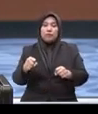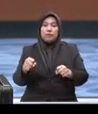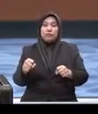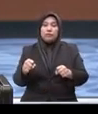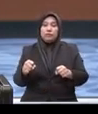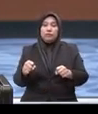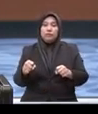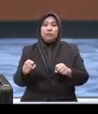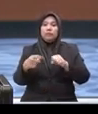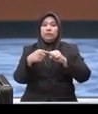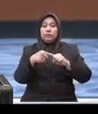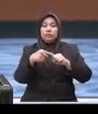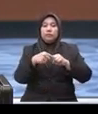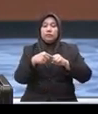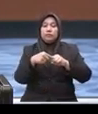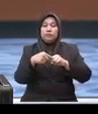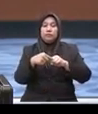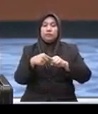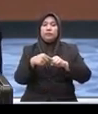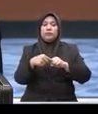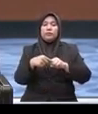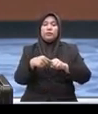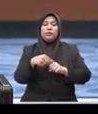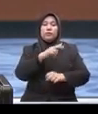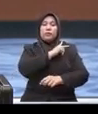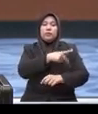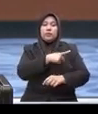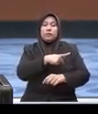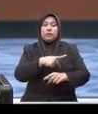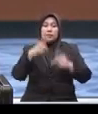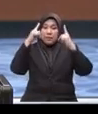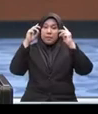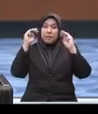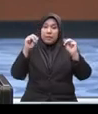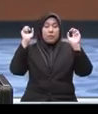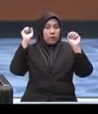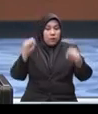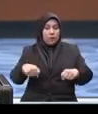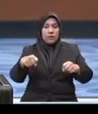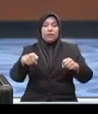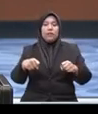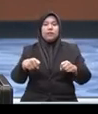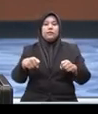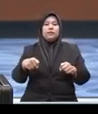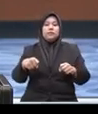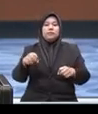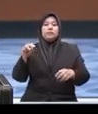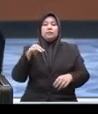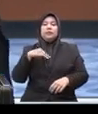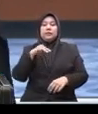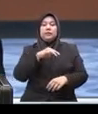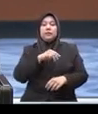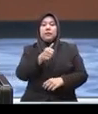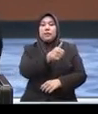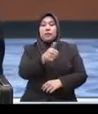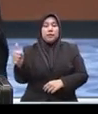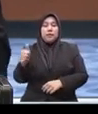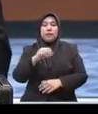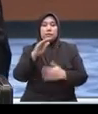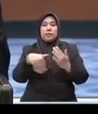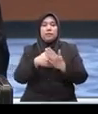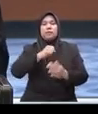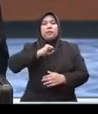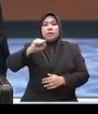fase dia dibully chat dari Menteri Menteri sendiri pembangkang semua diberikan itu